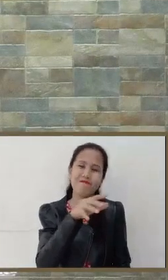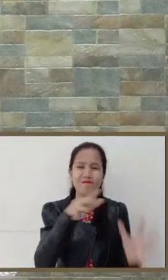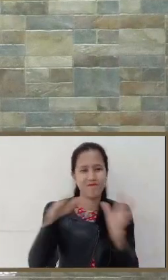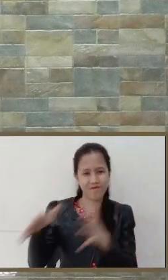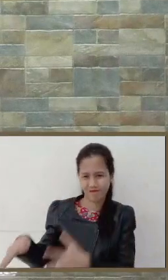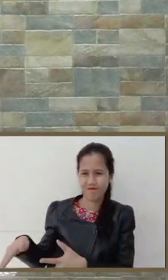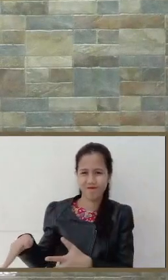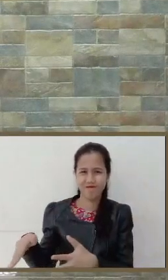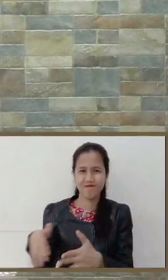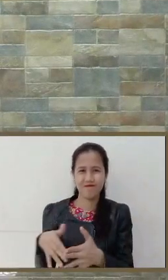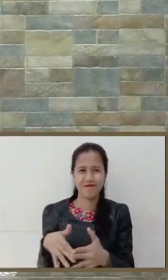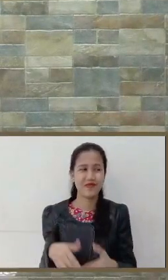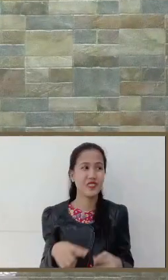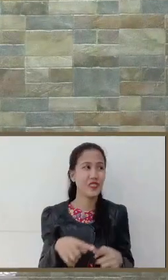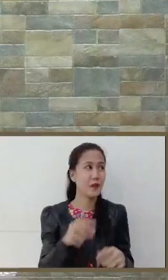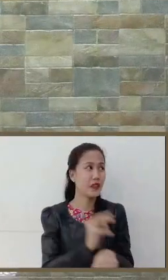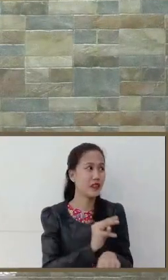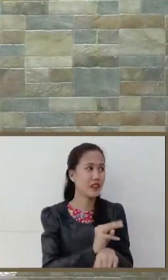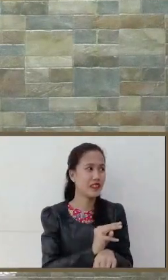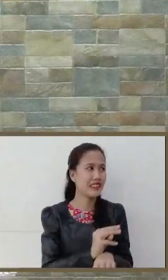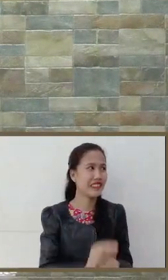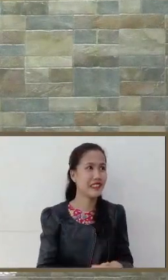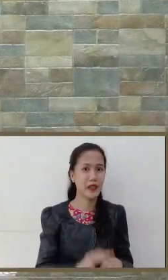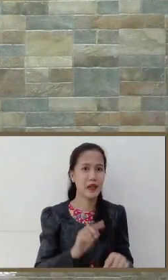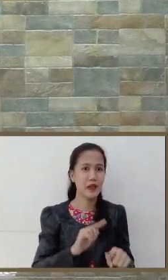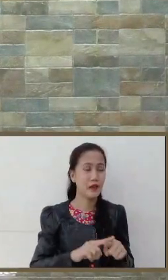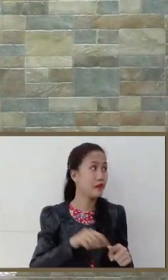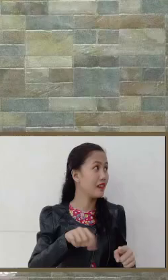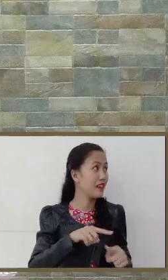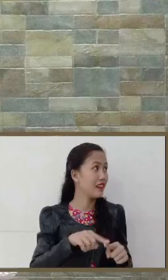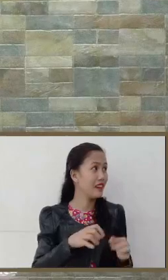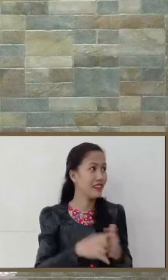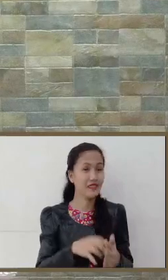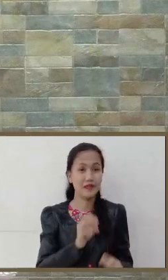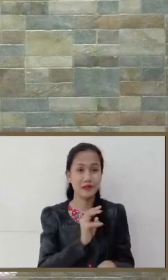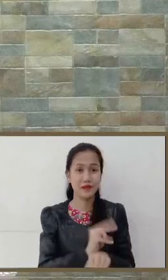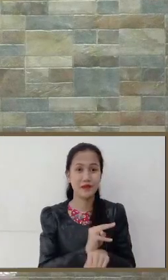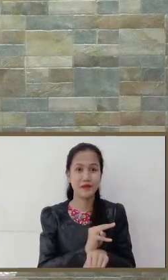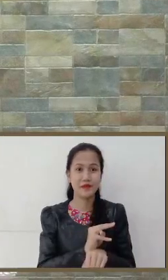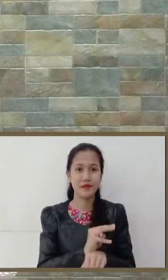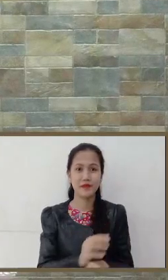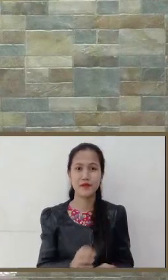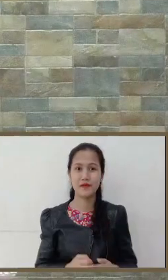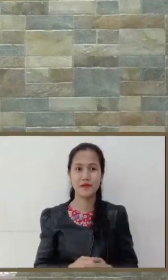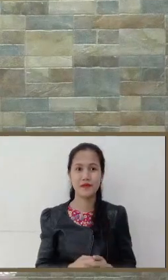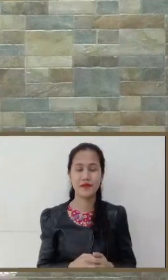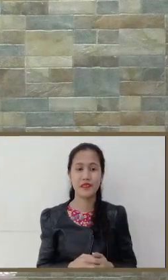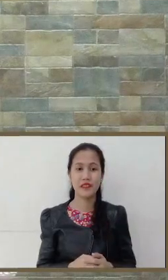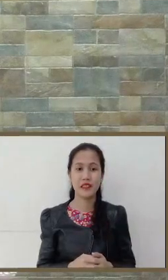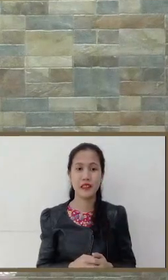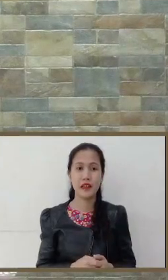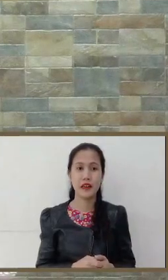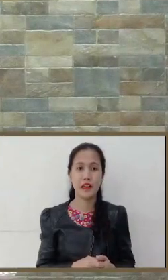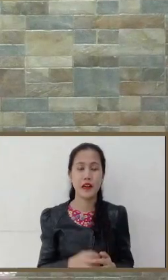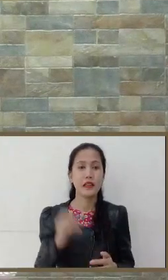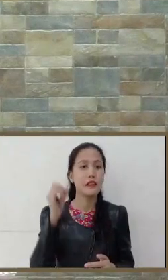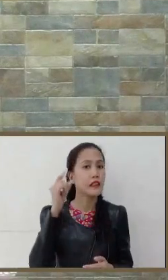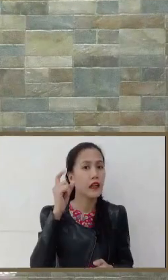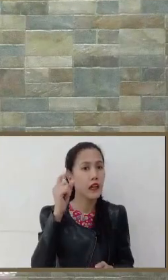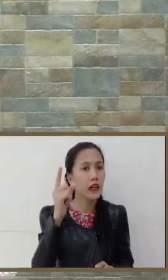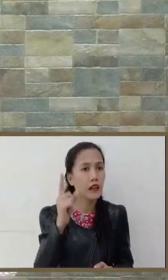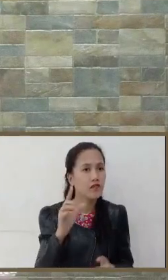ka na. Pero kung ikaw ay tatanggalit, magagalit ka at nagsasabi ka kung ano-ano pa man, mga kapatid, yan ang matinding pahirap sa buhay